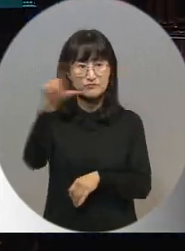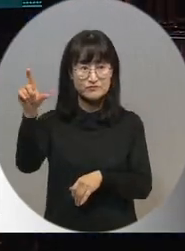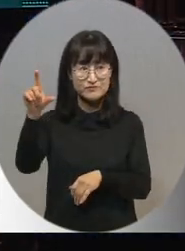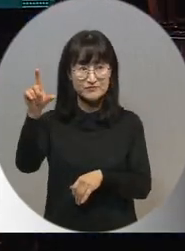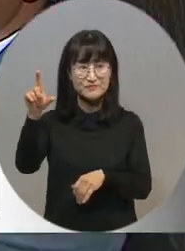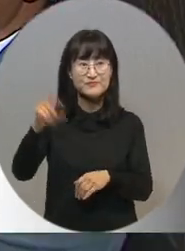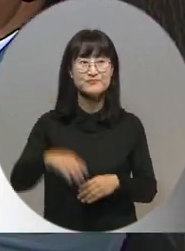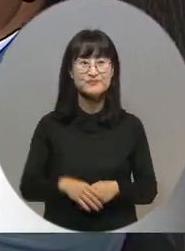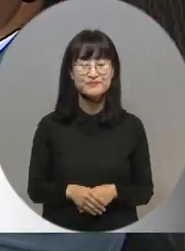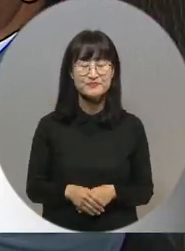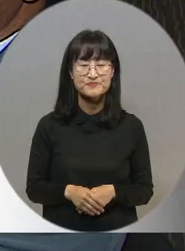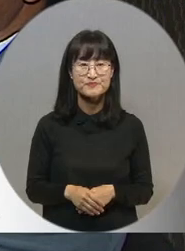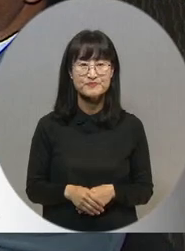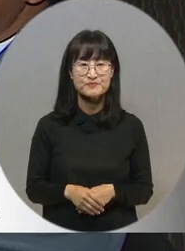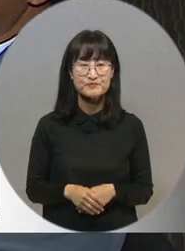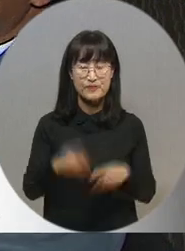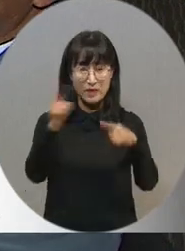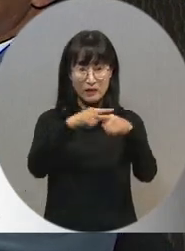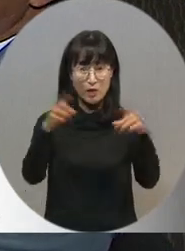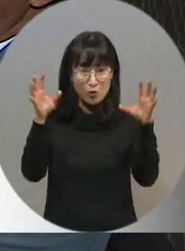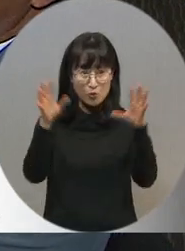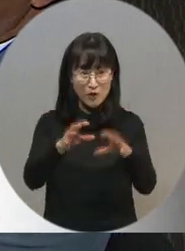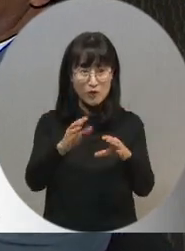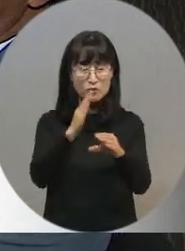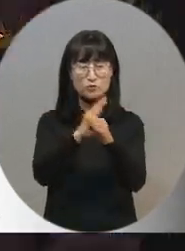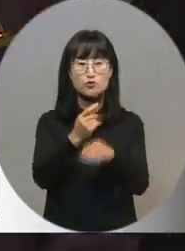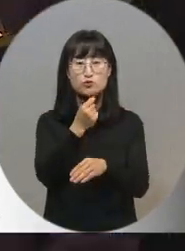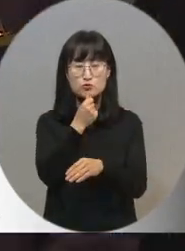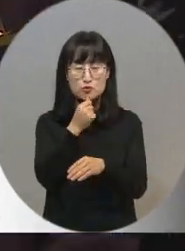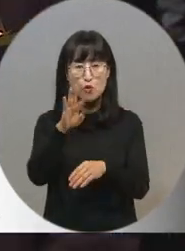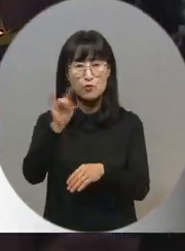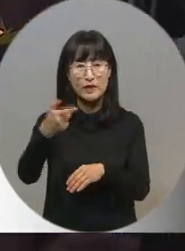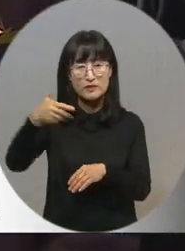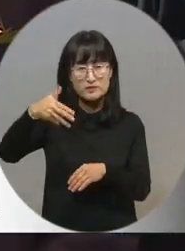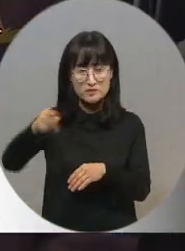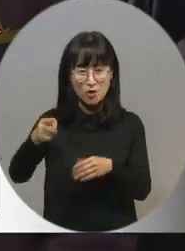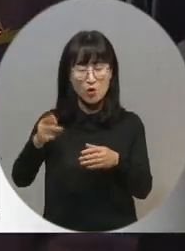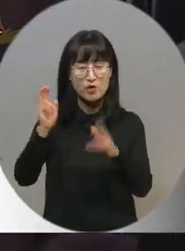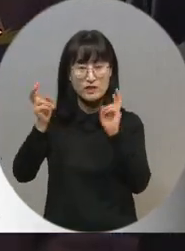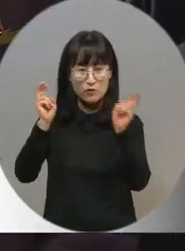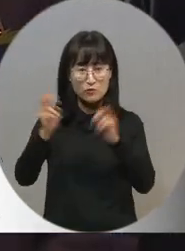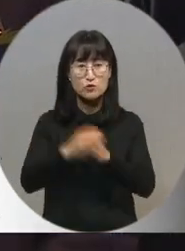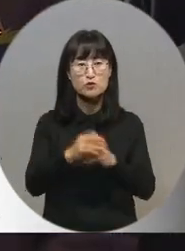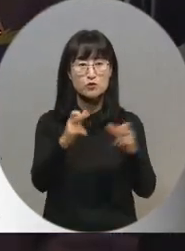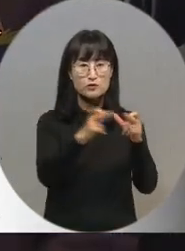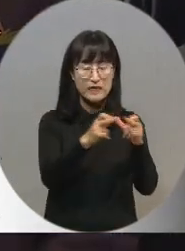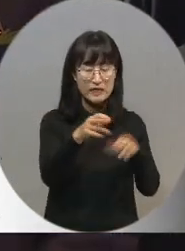내걸었습니다. 대회는 중소벤처기업부가 주최하고 한국장애경제인협회와